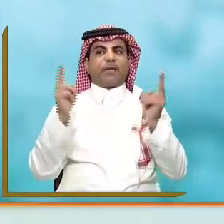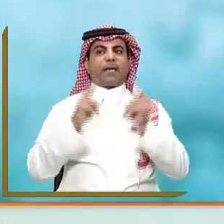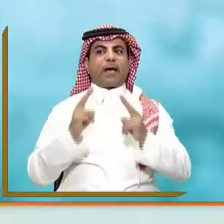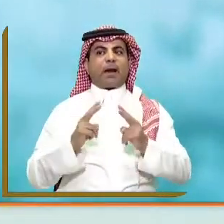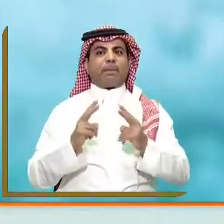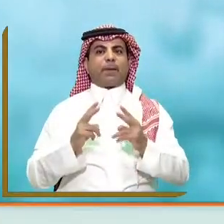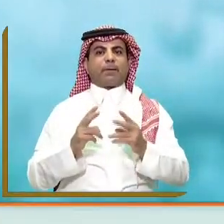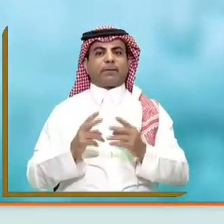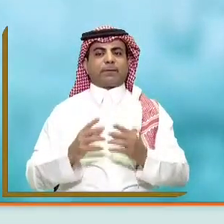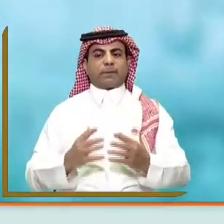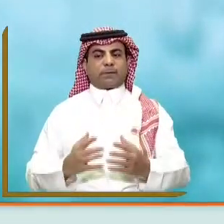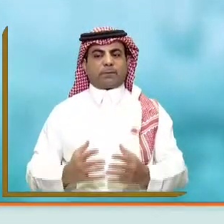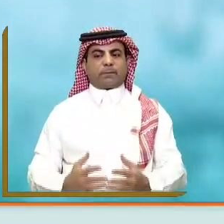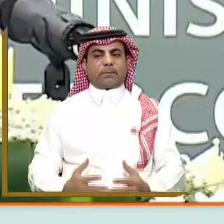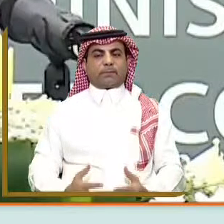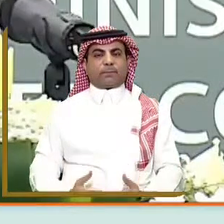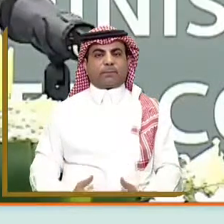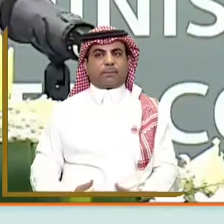لتجارة الكهرباء.